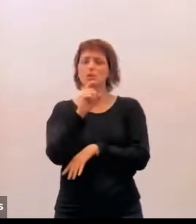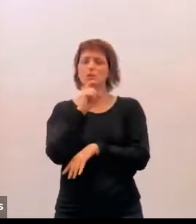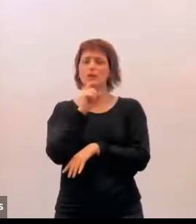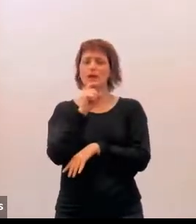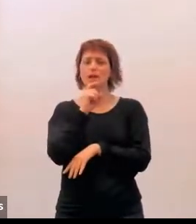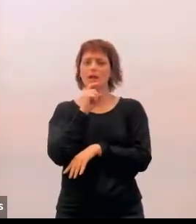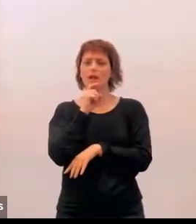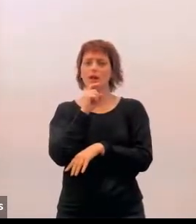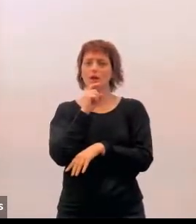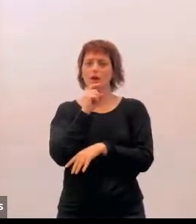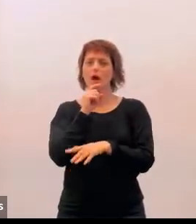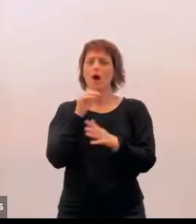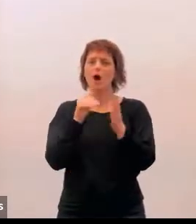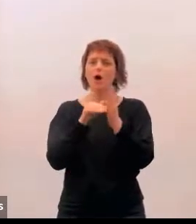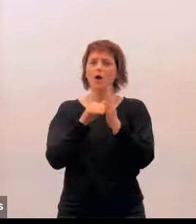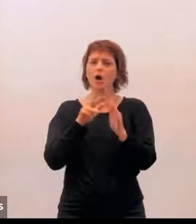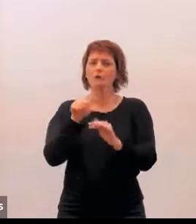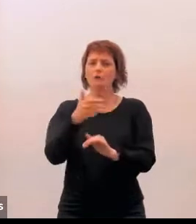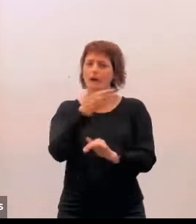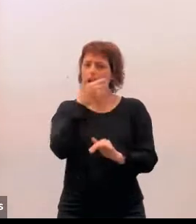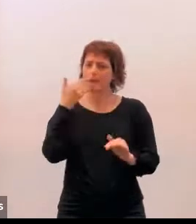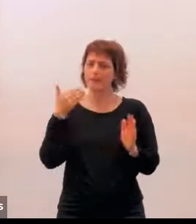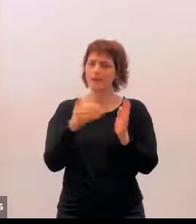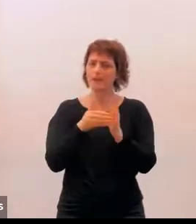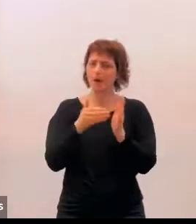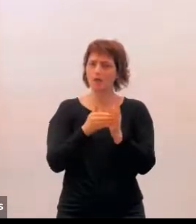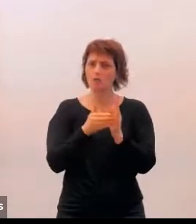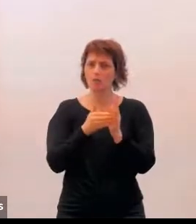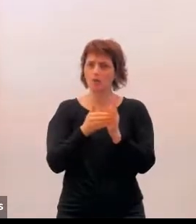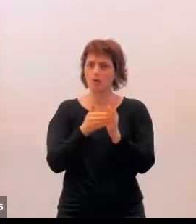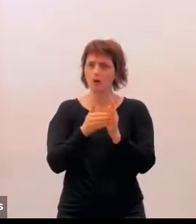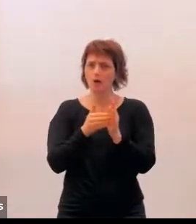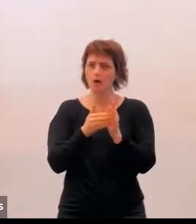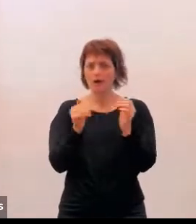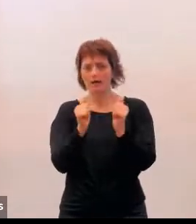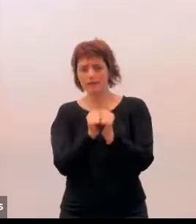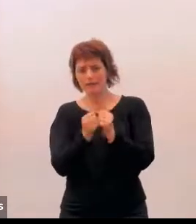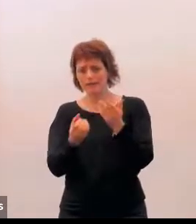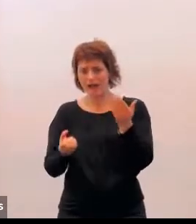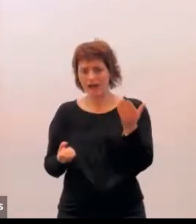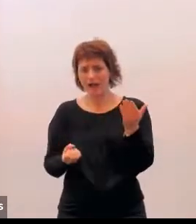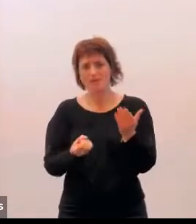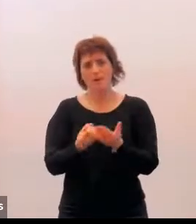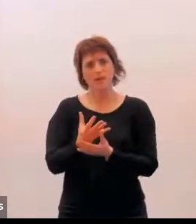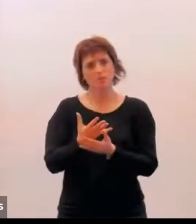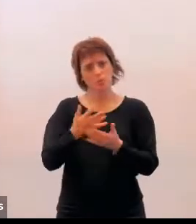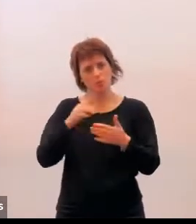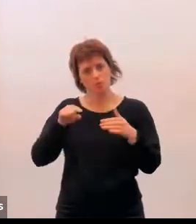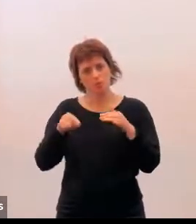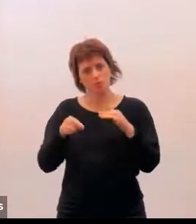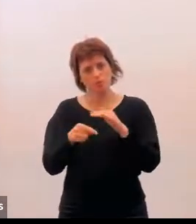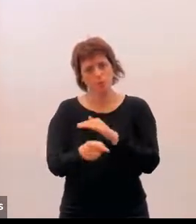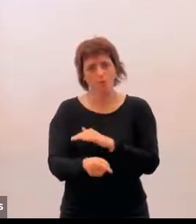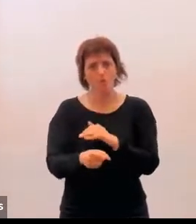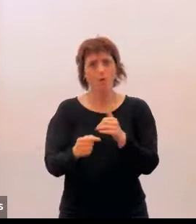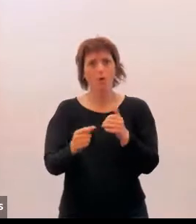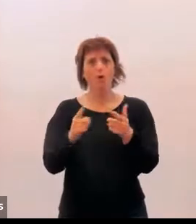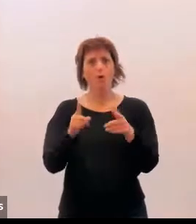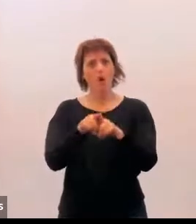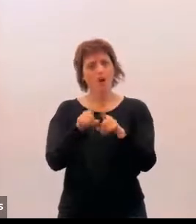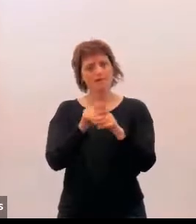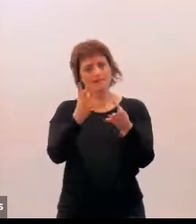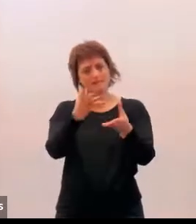allions encore l'améliorer par le biais d'une information renforcée, par le biais d'un